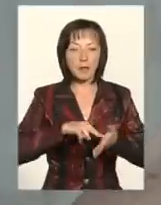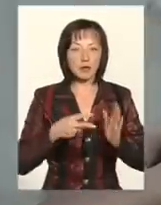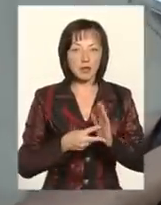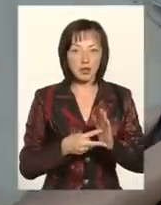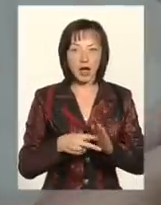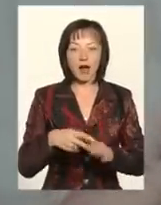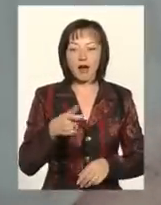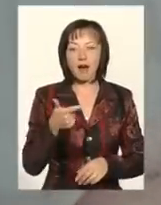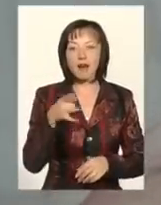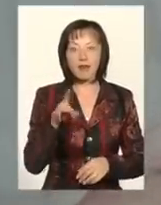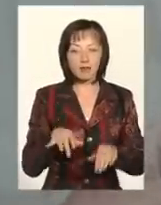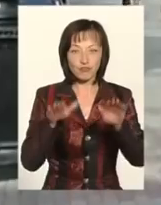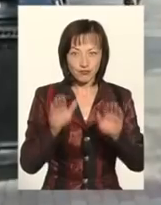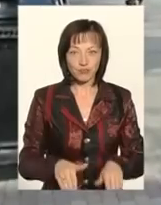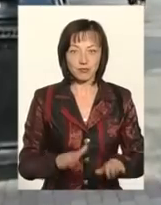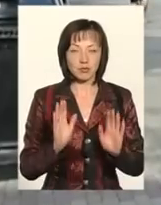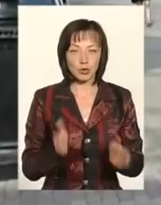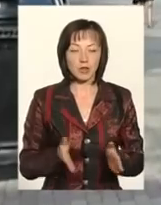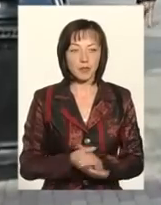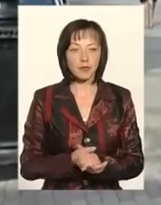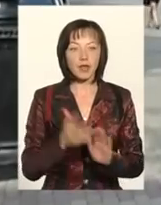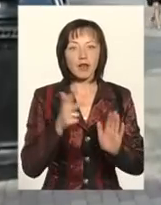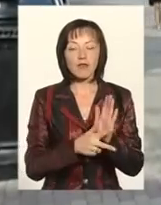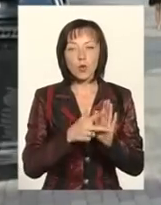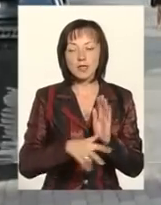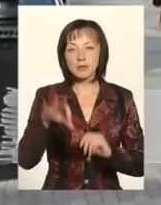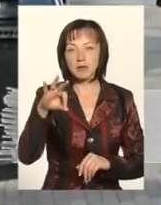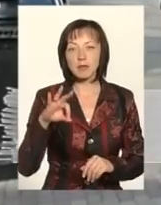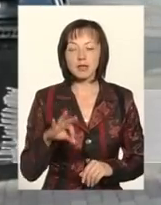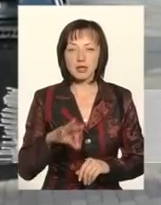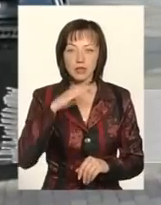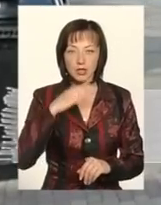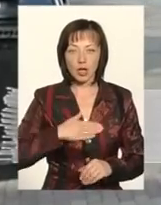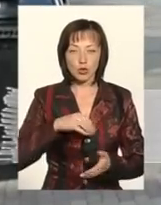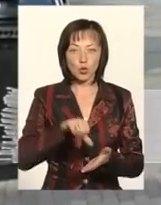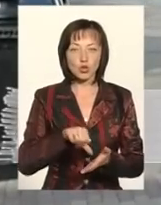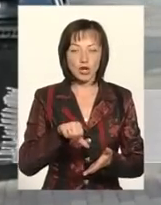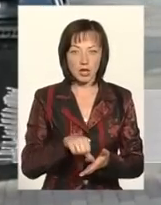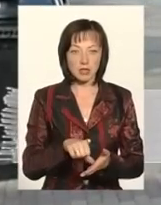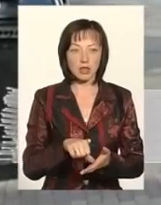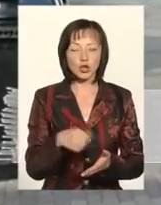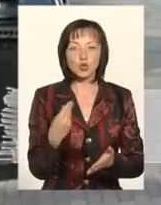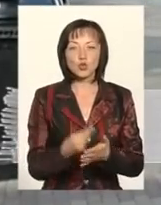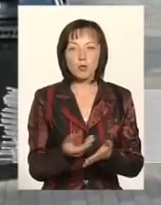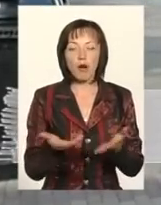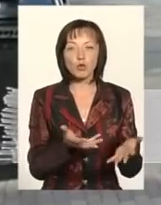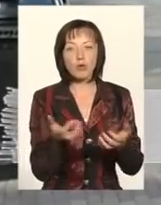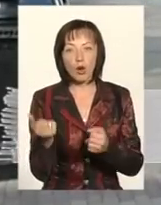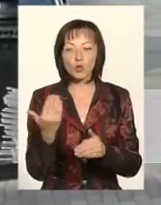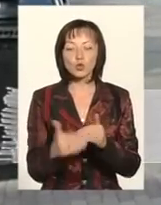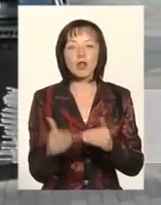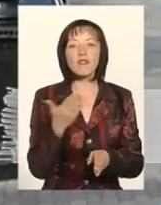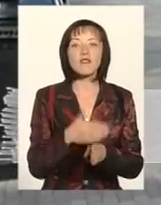девальвацію національної валюти 80% наших участников они Суммы которые брали они уже